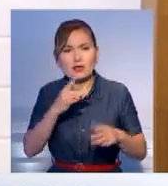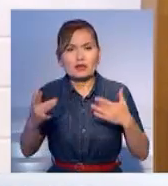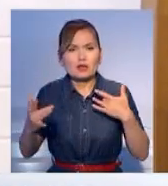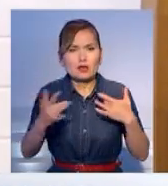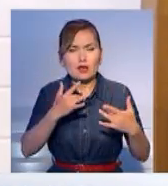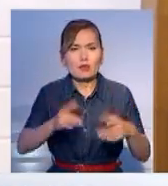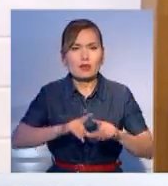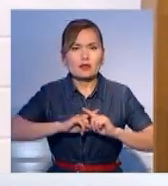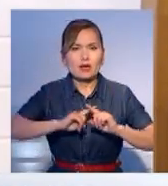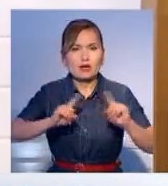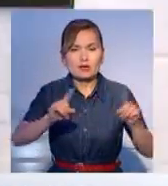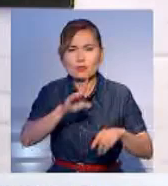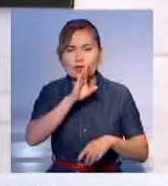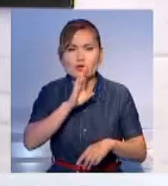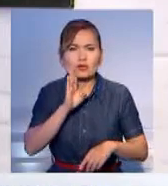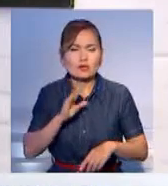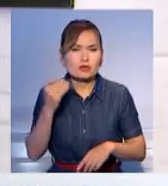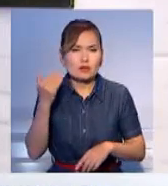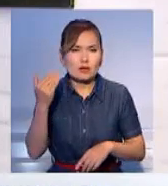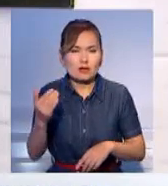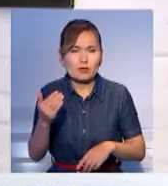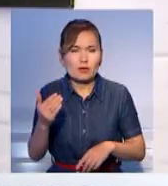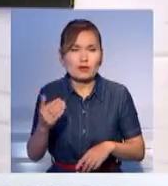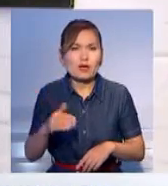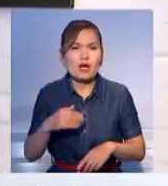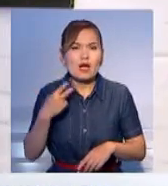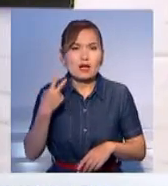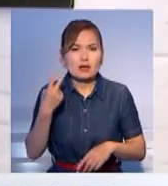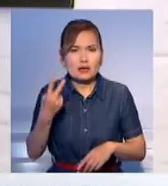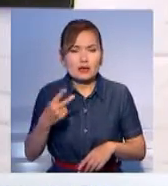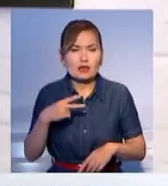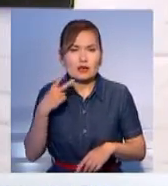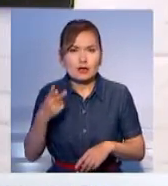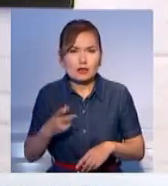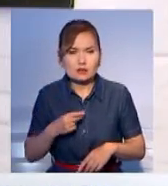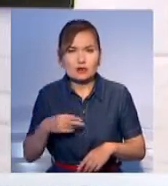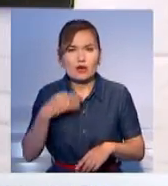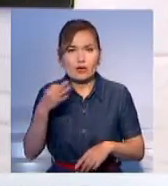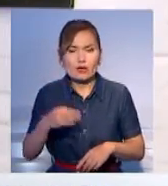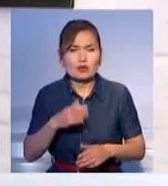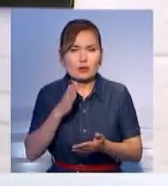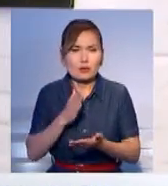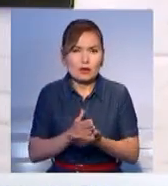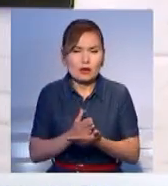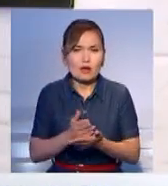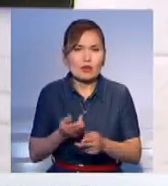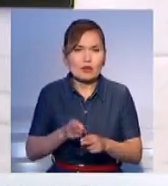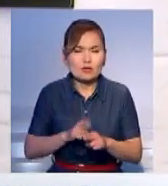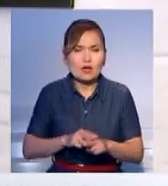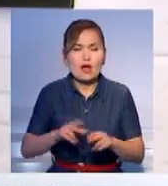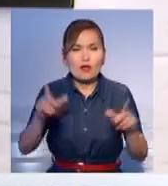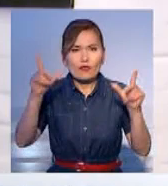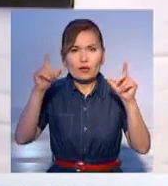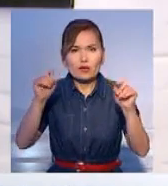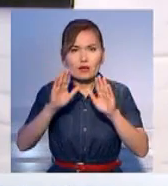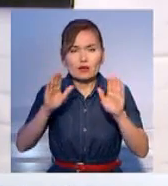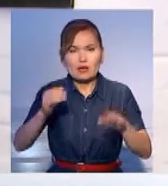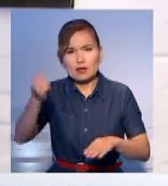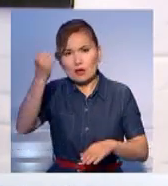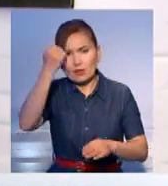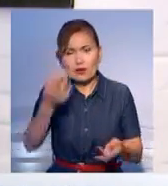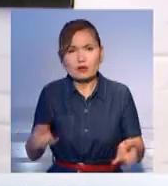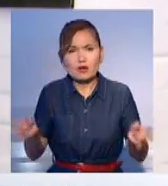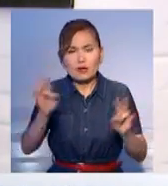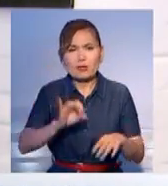үлкен актрисасы дүниеден озды. Бірақ артында өзінің мынау музейге көтерілсеңіздер бейнелері қалды,